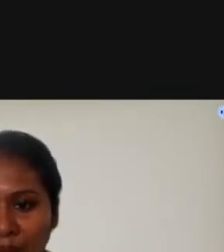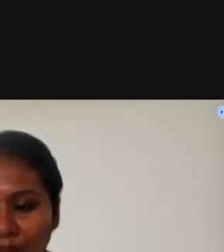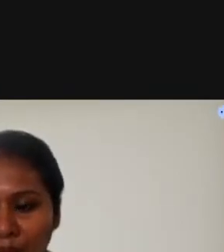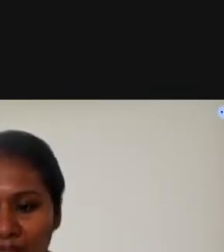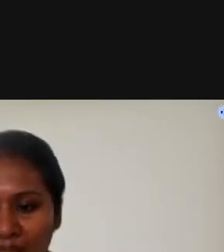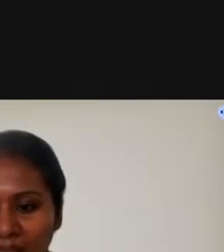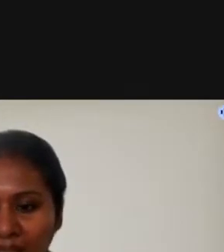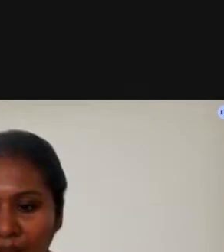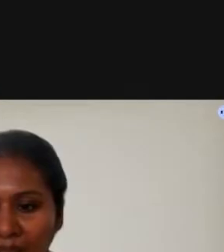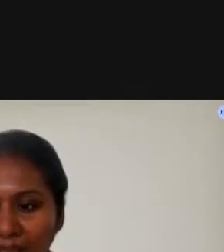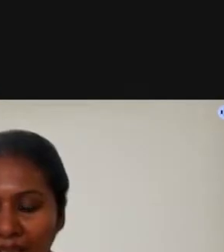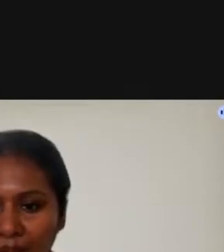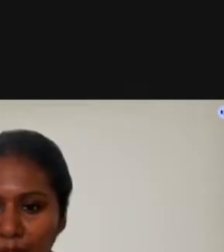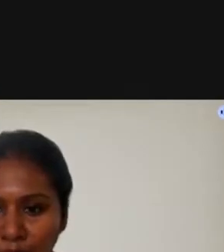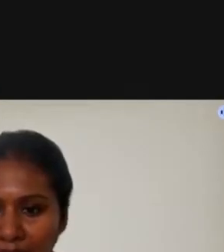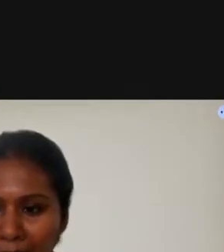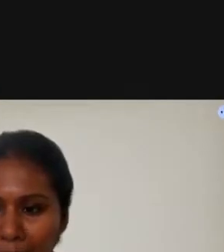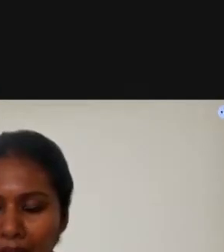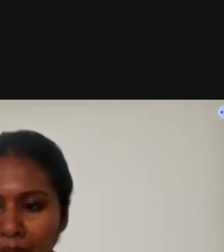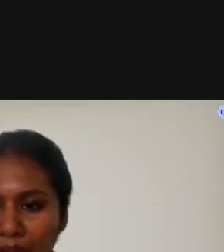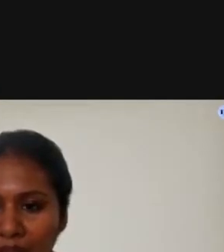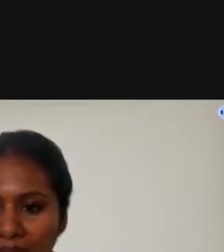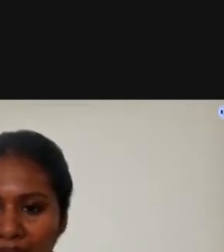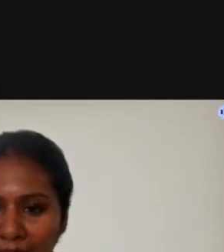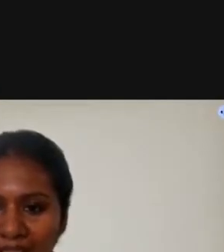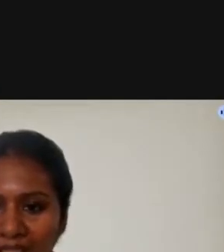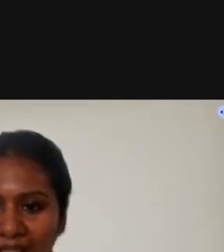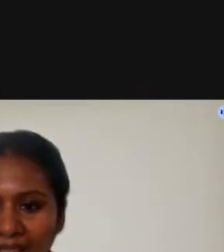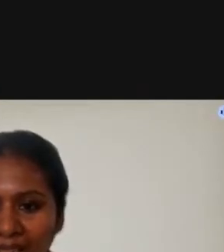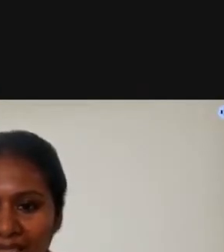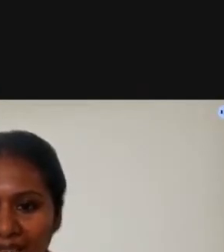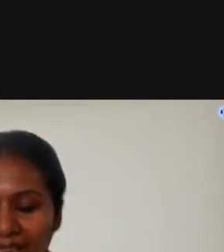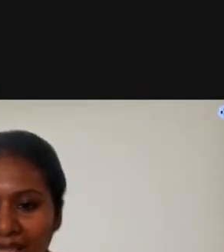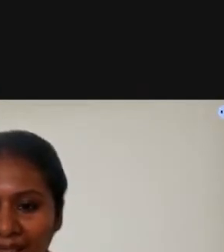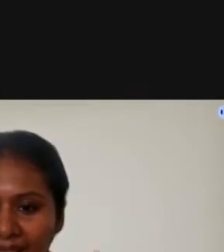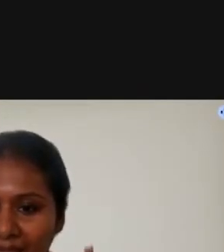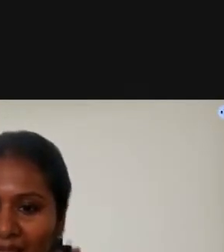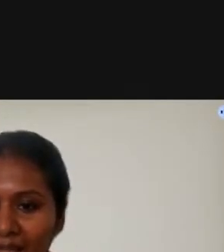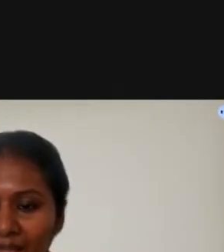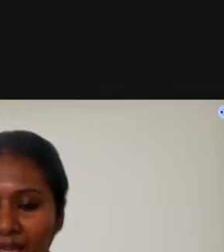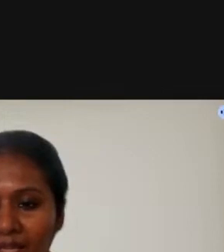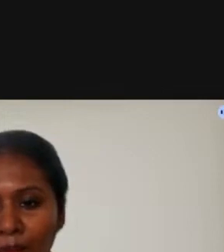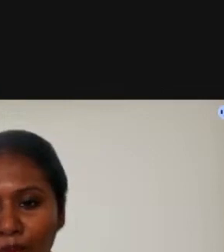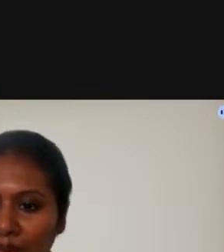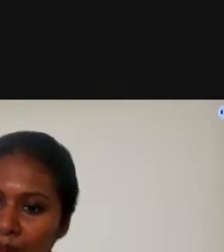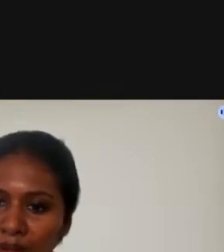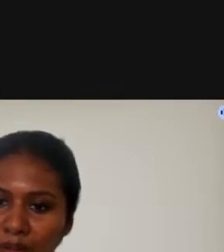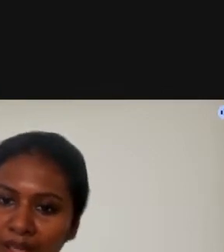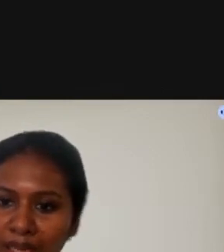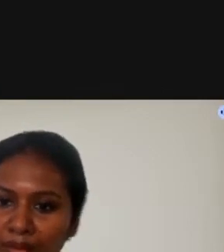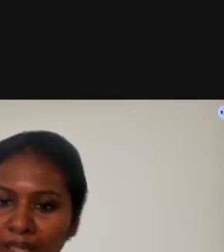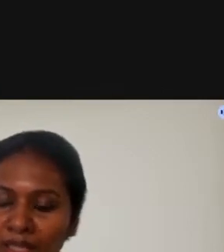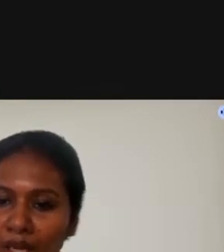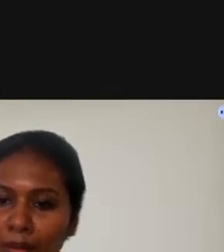രീതിയിലാണോ നിങ്ങൾ ഉദ്ദേശിക്കുന്നത് എന്നുണ്ടെങ്കിൽ എനിക്ക് തോന്നുന്നില്ല. ബിക്കോസ് അത് രണ്ടും രണ്ട് കാര്യങ്ങളാണ് ടാക്കിൾ ചെയ്യുന്നത്. ലിസ്ണിംഗ് സ്കിൽസ് ഇംപ്രൂവ്